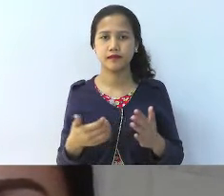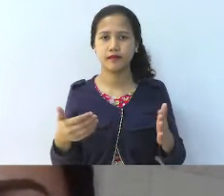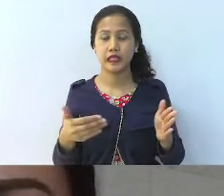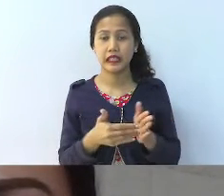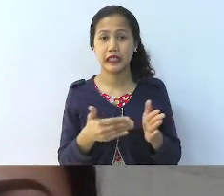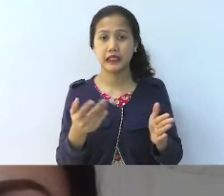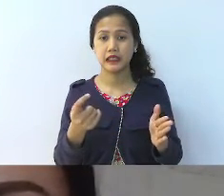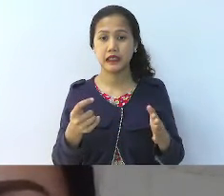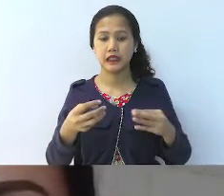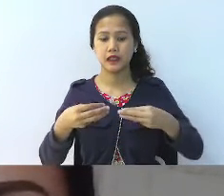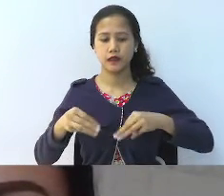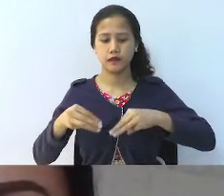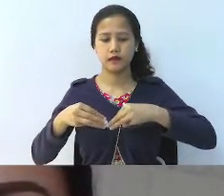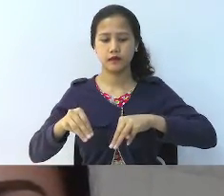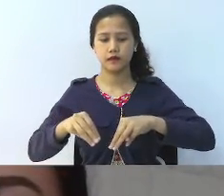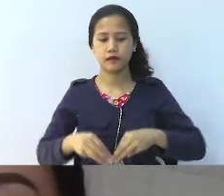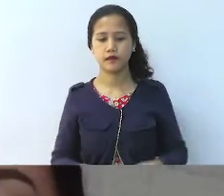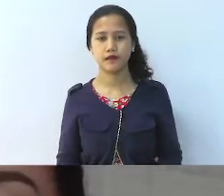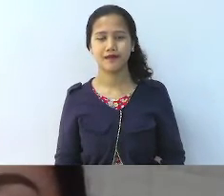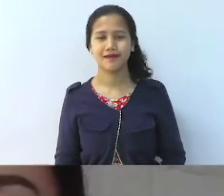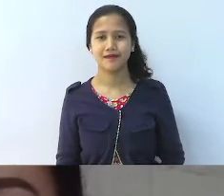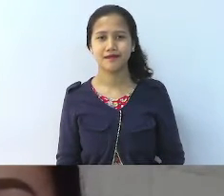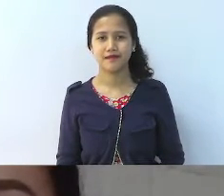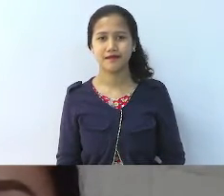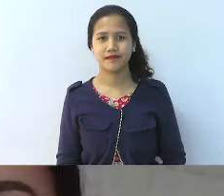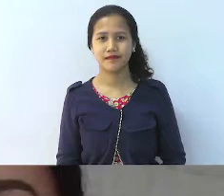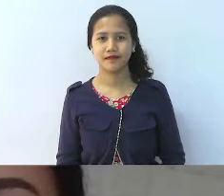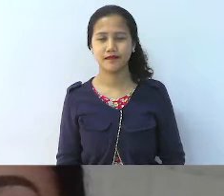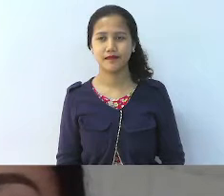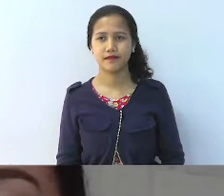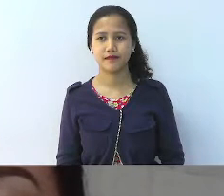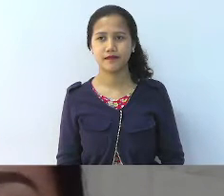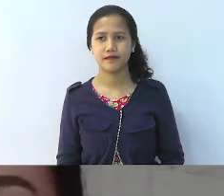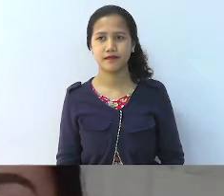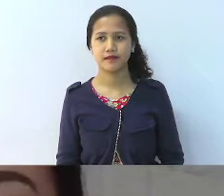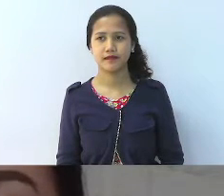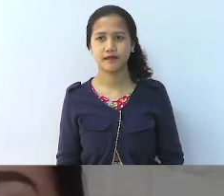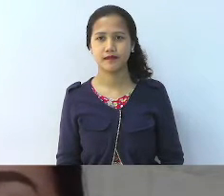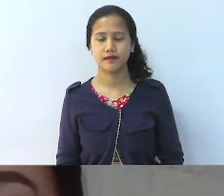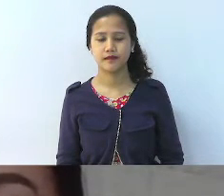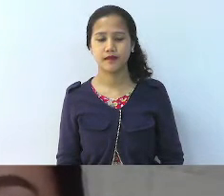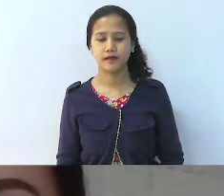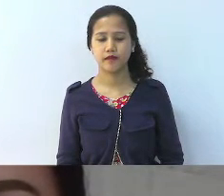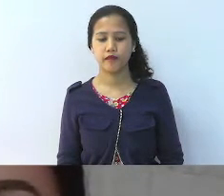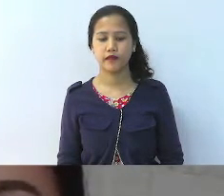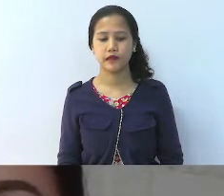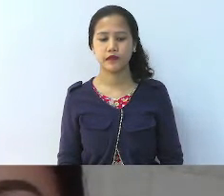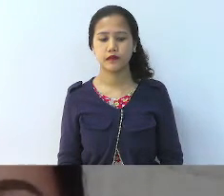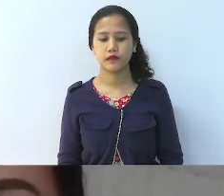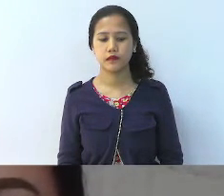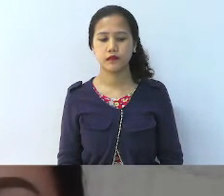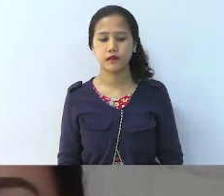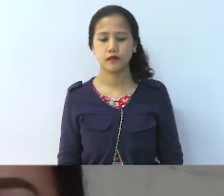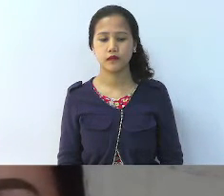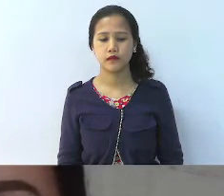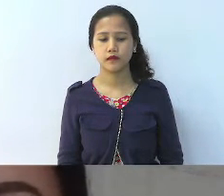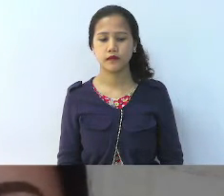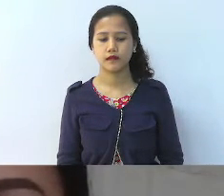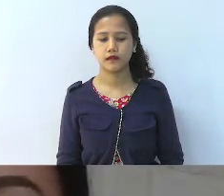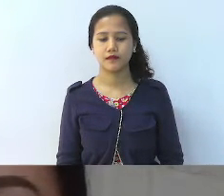saan papunta yung inyong baba, doon po yung inyong kamay. Yan.